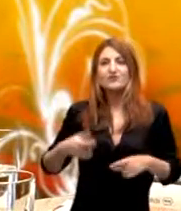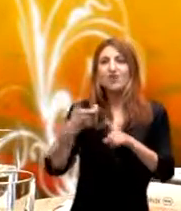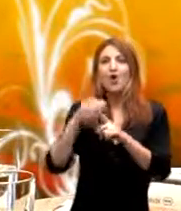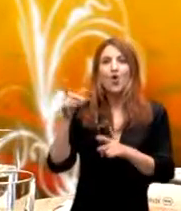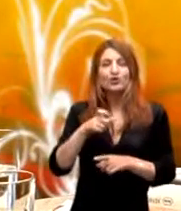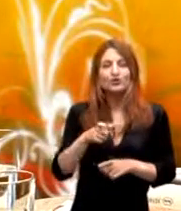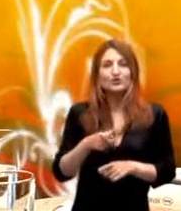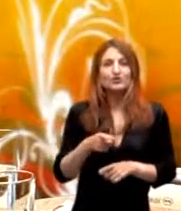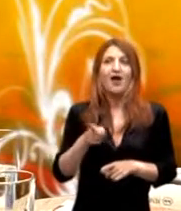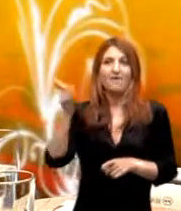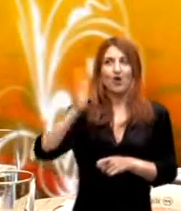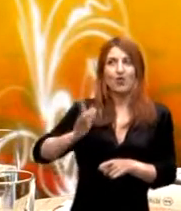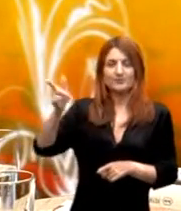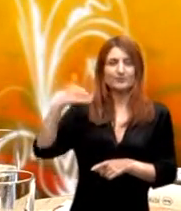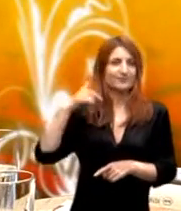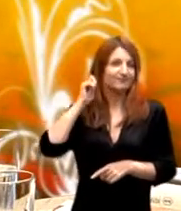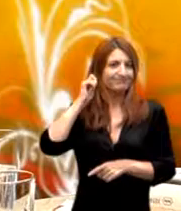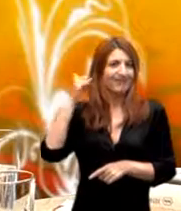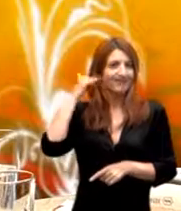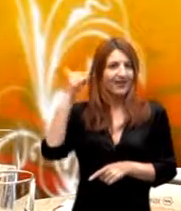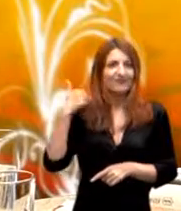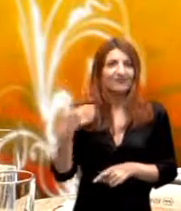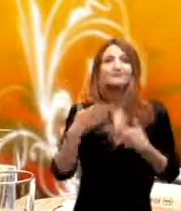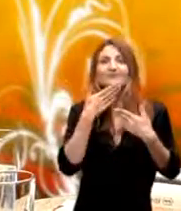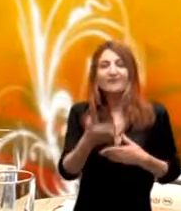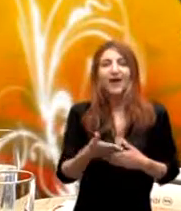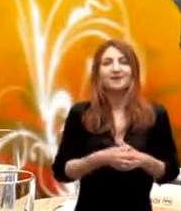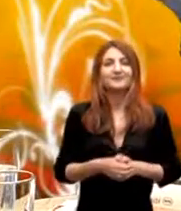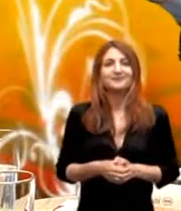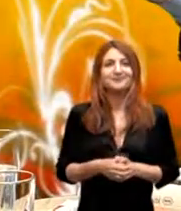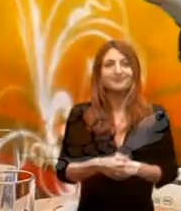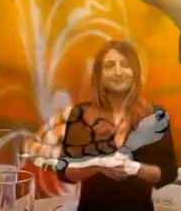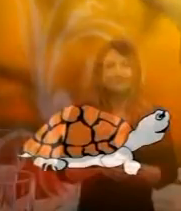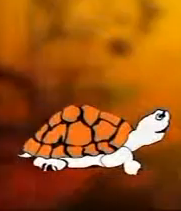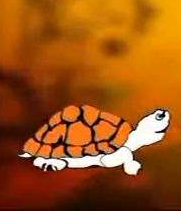Koršiću. Gospođo, vi mi se javite telefonom. Dobro. Hvala. Okay. Dobro.